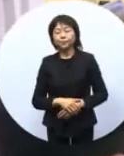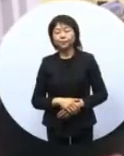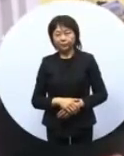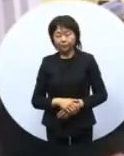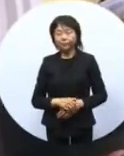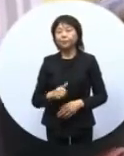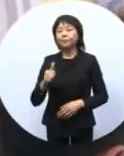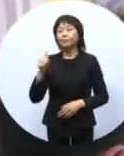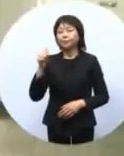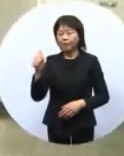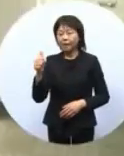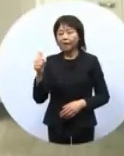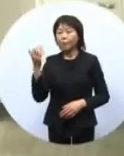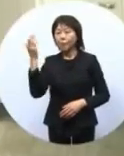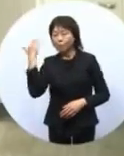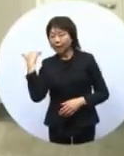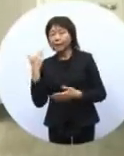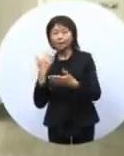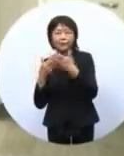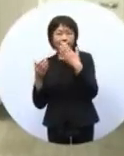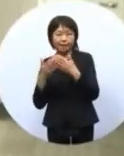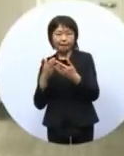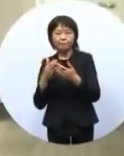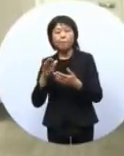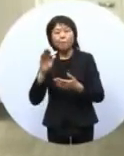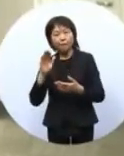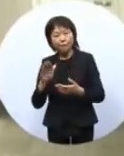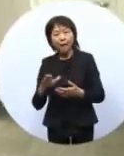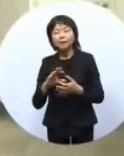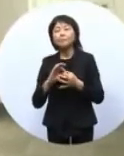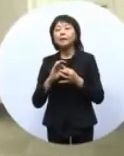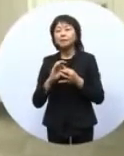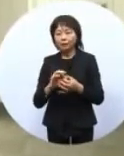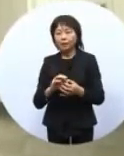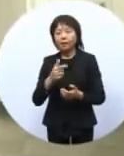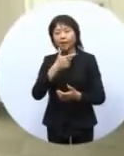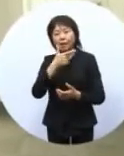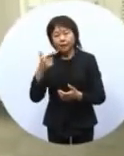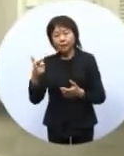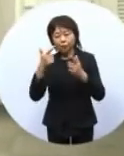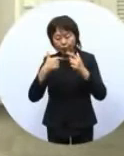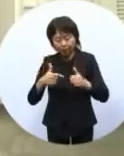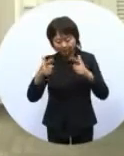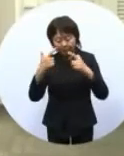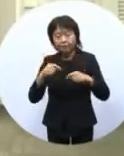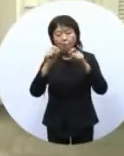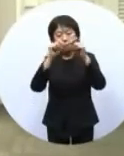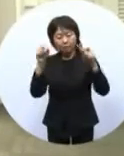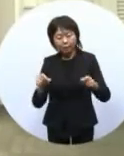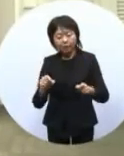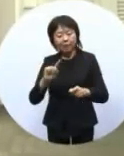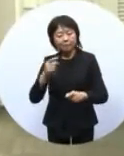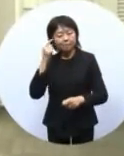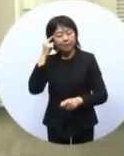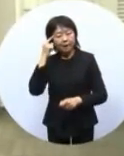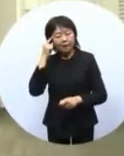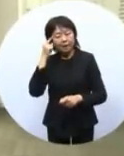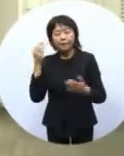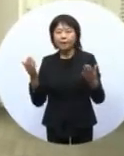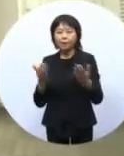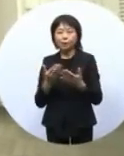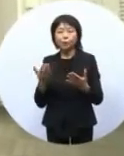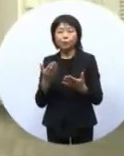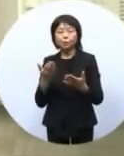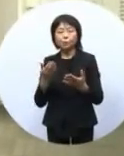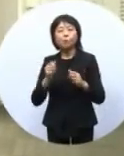のこの職場に来るまでの経験もありますので、非常に常に問題意識を持って業務にも取り組んでく